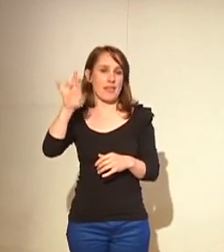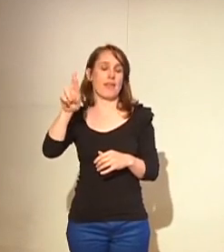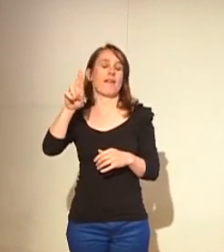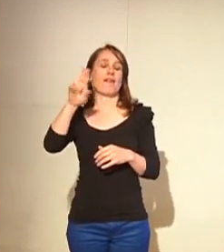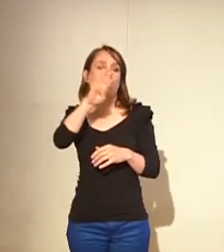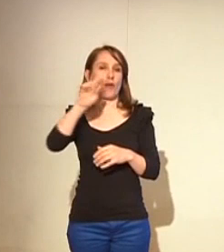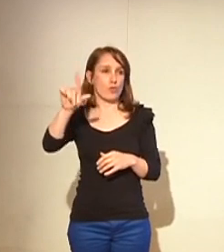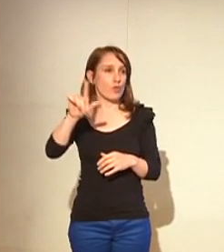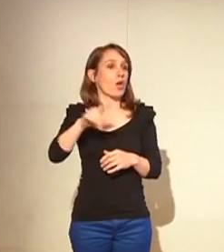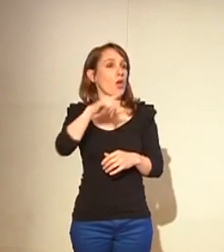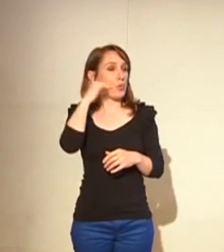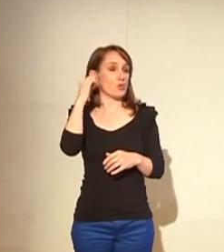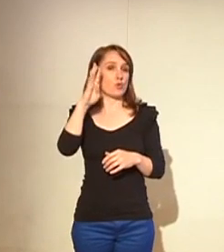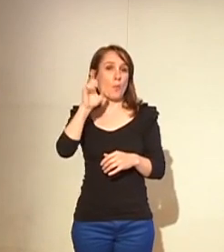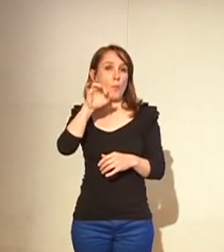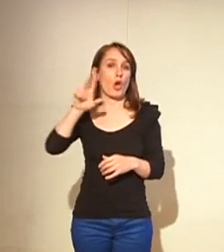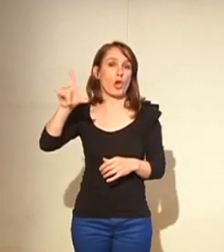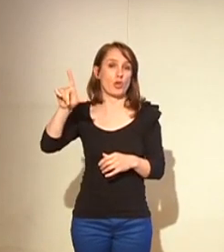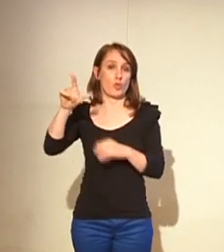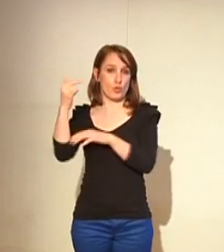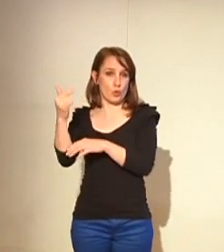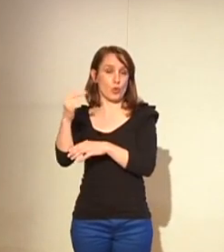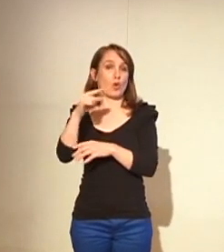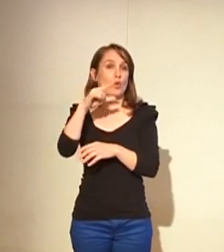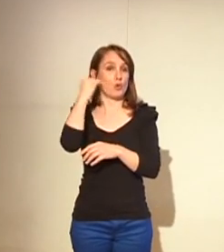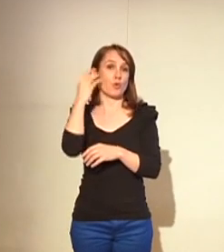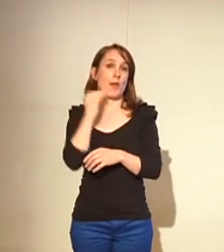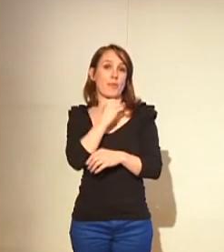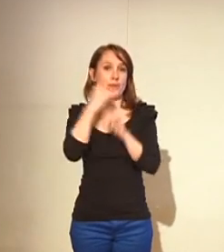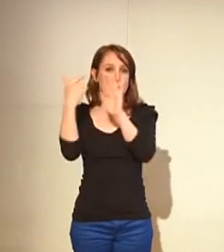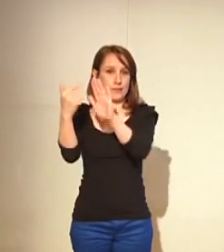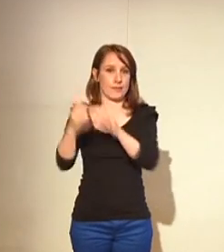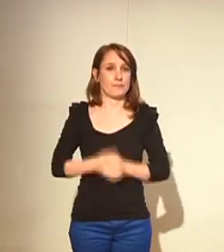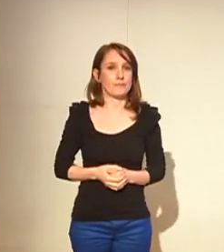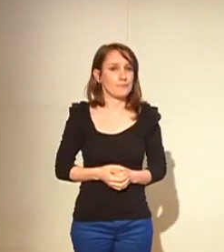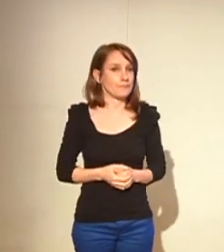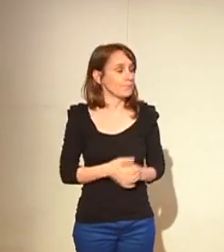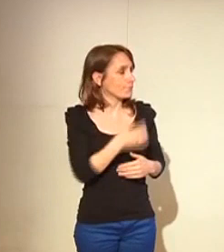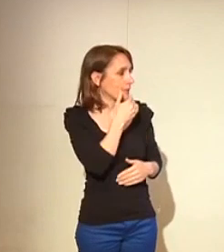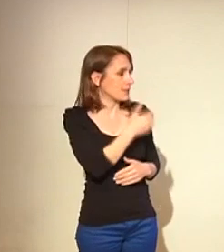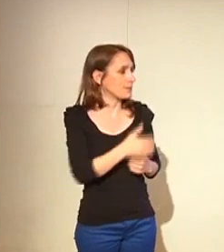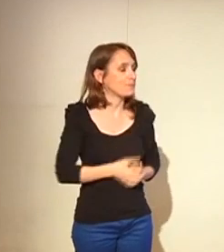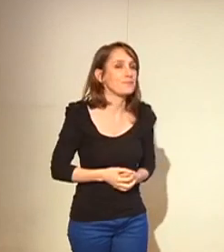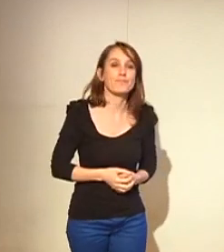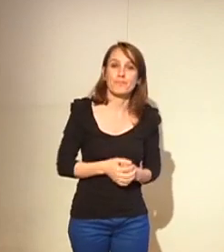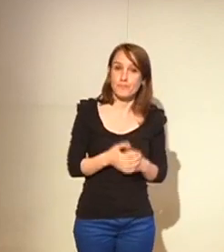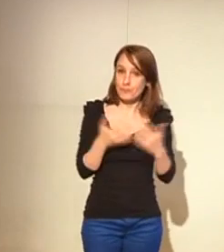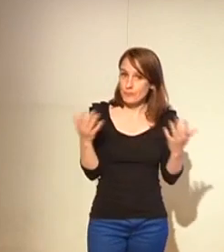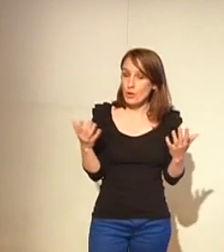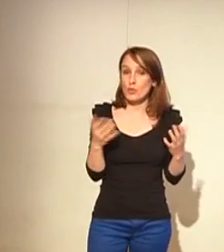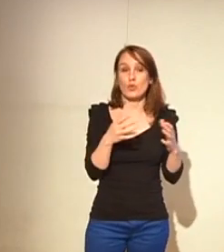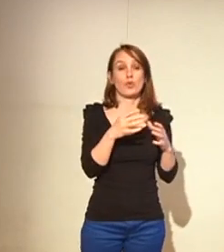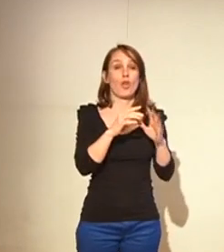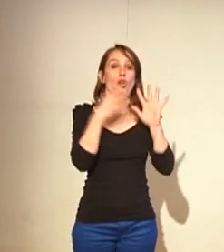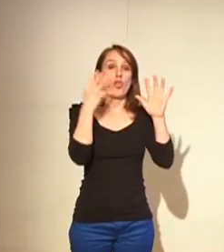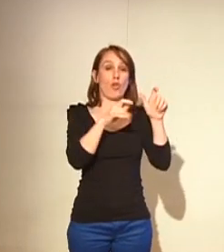Breuil 2 et Barbier 7 très bien merci il sont donc élus pour nos neuf